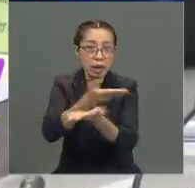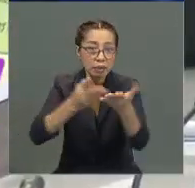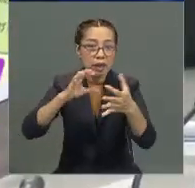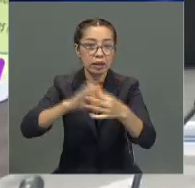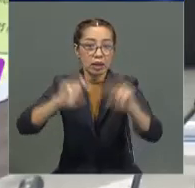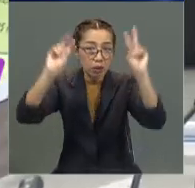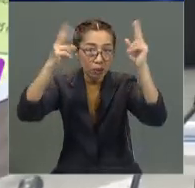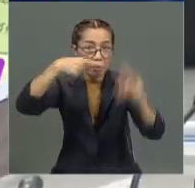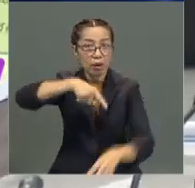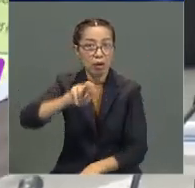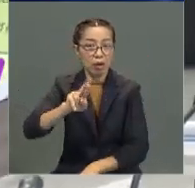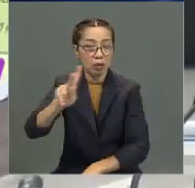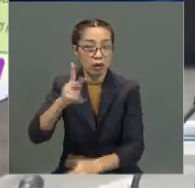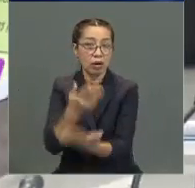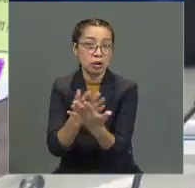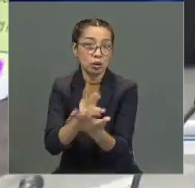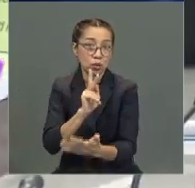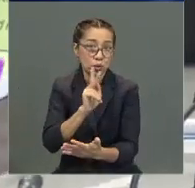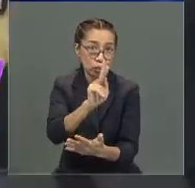ฉบับโดยกำหนดให้แต่ละฝ่ายนั้นใช้เวลาในการอภิปรายฝ่ายละยี่สิบสองชั่วโมงนะครับโดยทางคุณวิรัชรัตนเศรษฐนะครับประธานคณะกรรมการประสานงานพรรคร่วมรัฐบาลหรือวิปรัฐบาลก็เห็นนะครับว่าการประชุมสภาผู้แทนราษฎรเพื่อพิจารณาพระราชกำหนดเงินกู้3